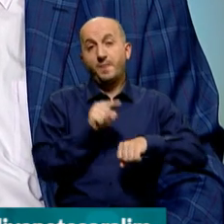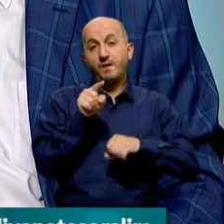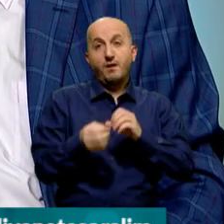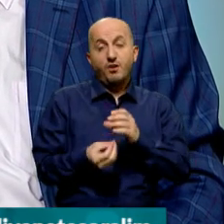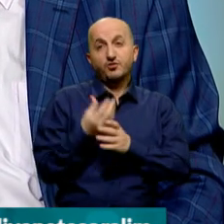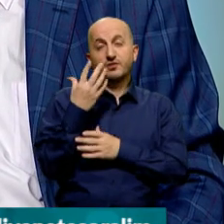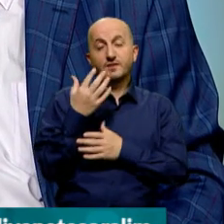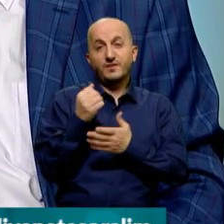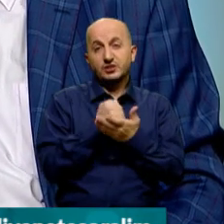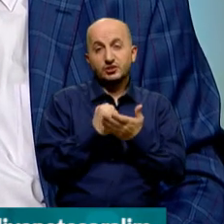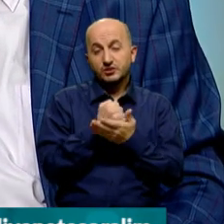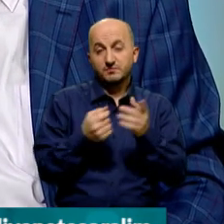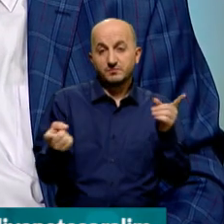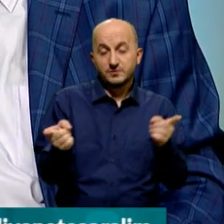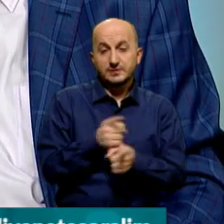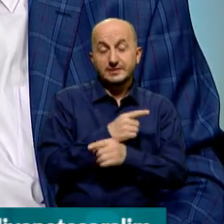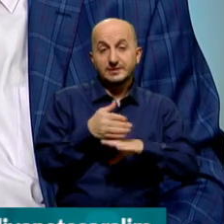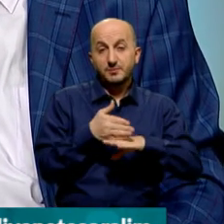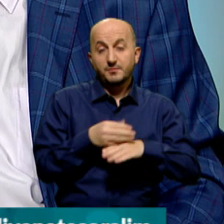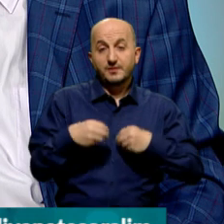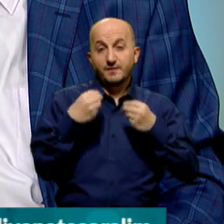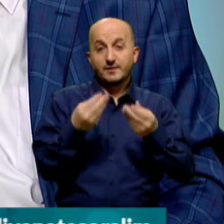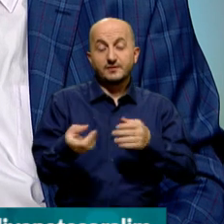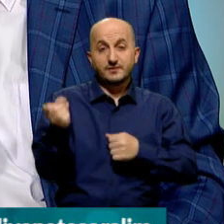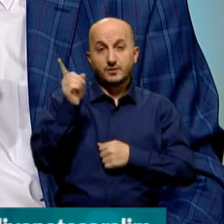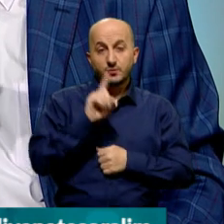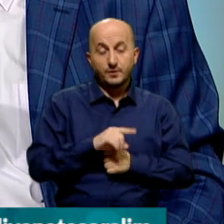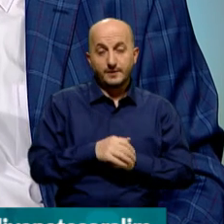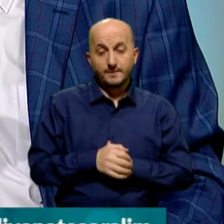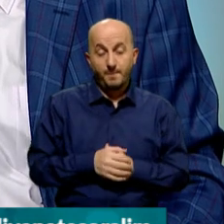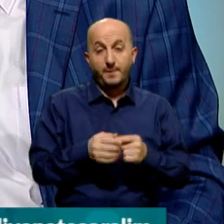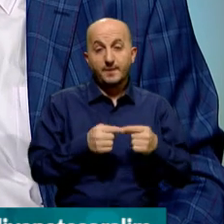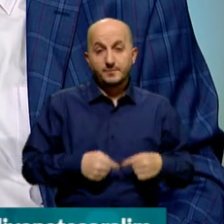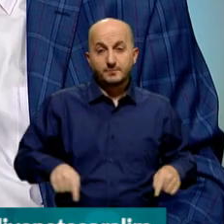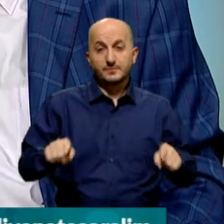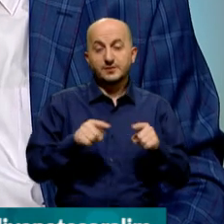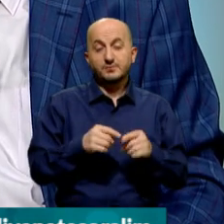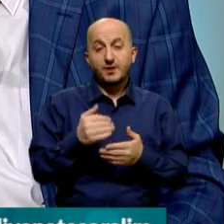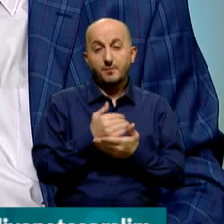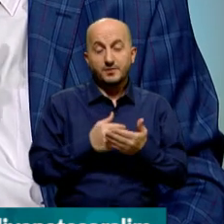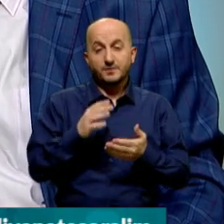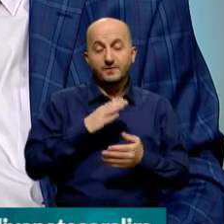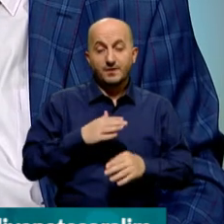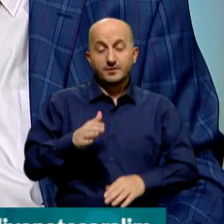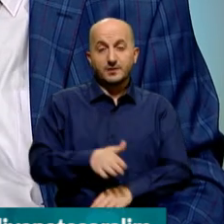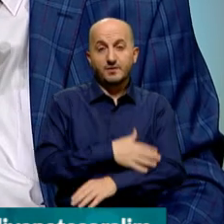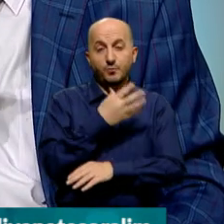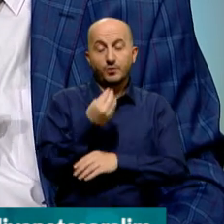ağaçların ve bitkilerin orada bitmesine sebebiyet verdiğimizden dolayı bizim bir amelimiz var. O sevap olarak bize ve ölüye yazılıyor.